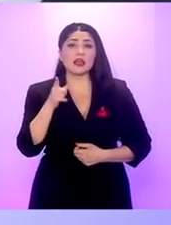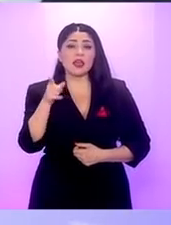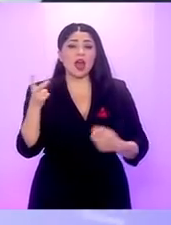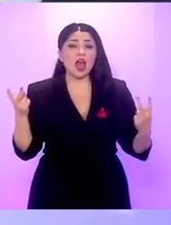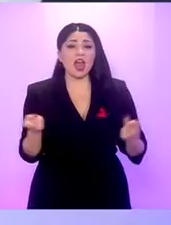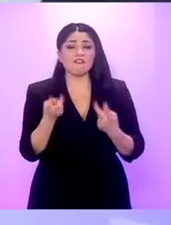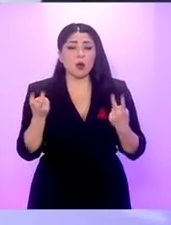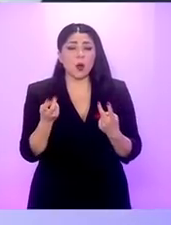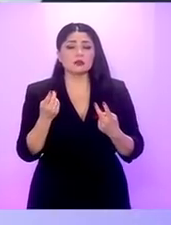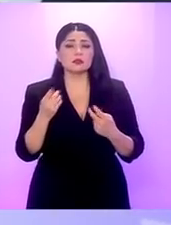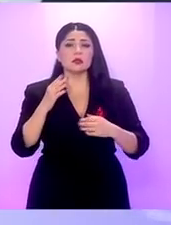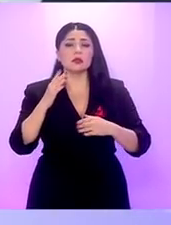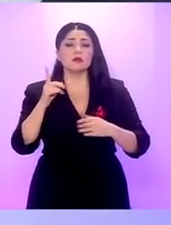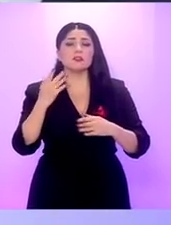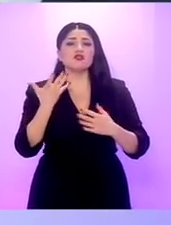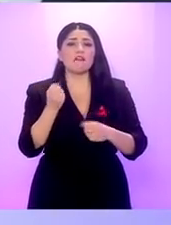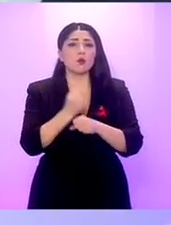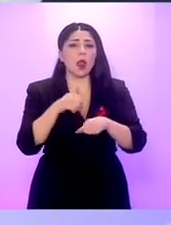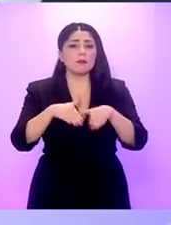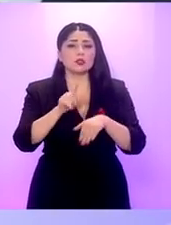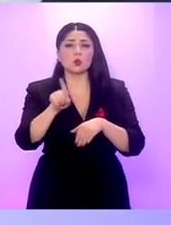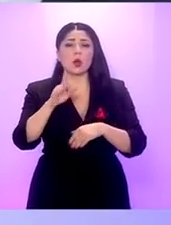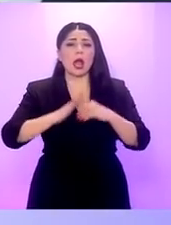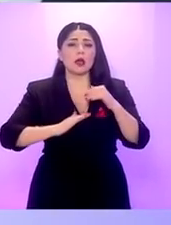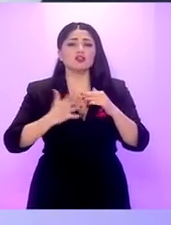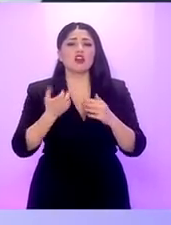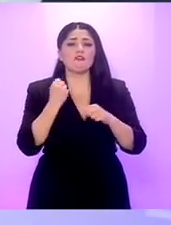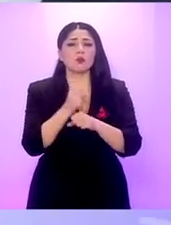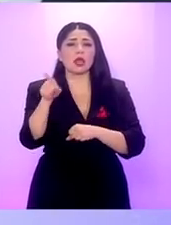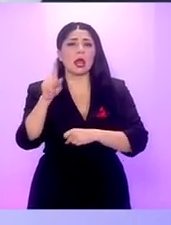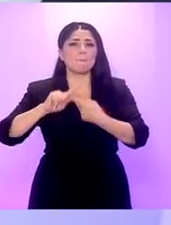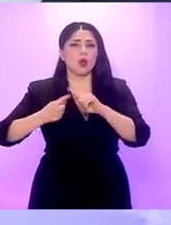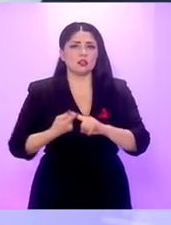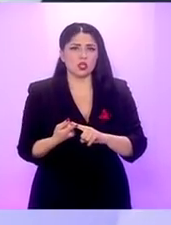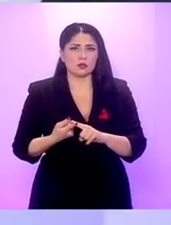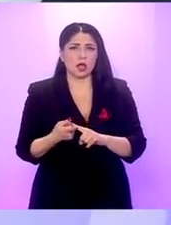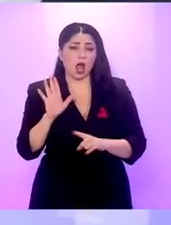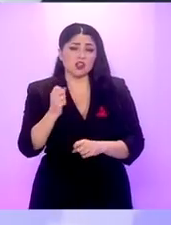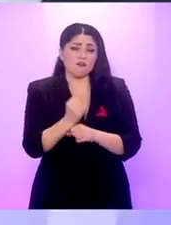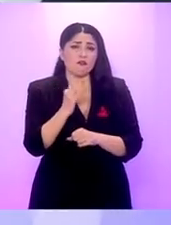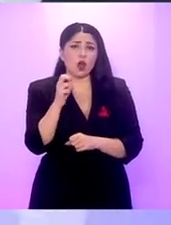activitatea dânsului ca politician. De asemenea, aș vrea să spun că din punctul meu de vedere,